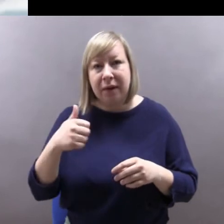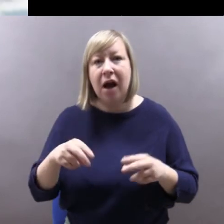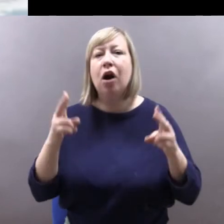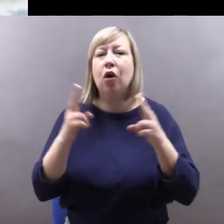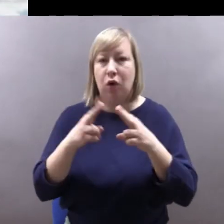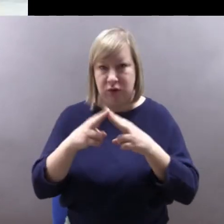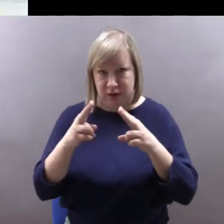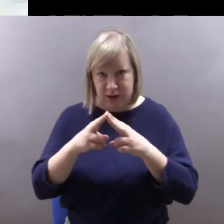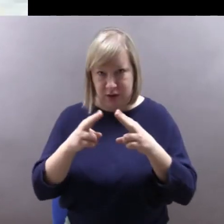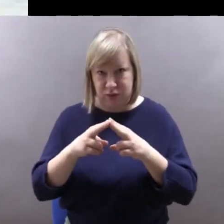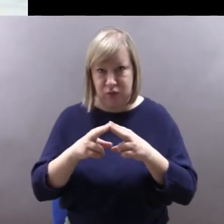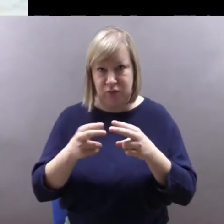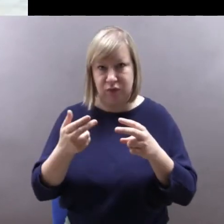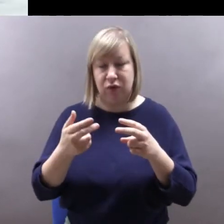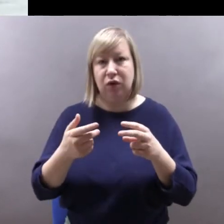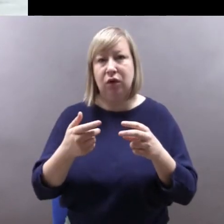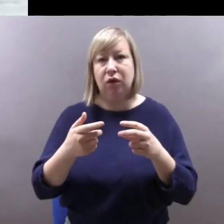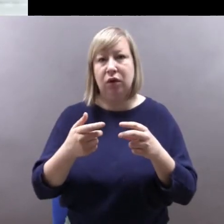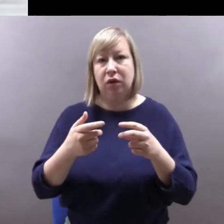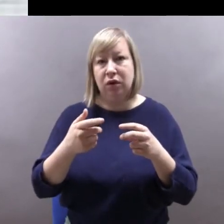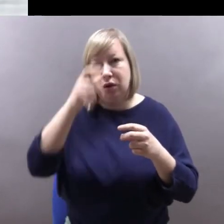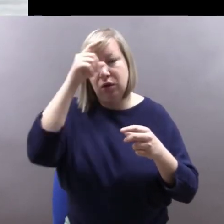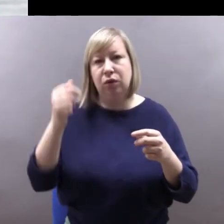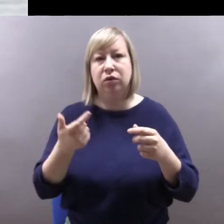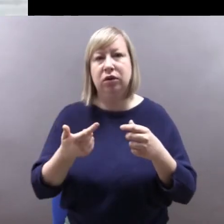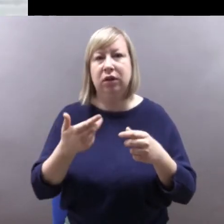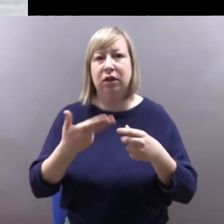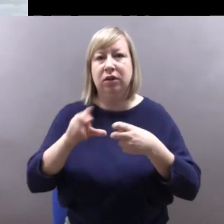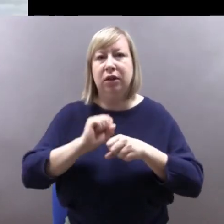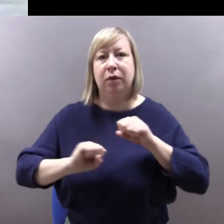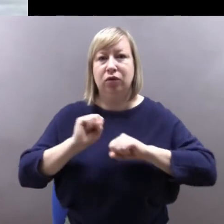brak kontaktów powoduje nieznajomość tematu.